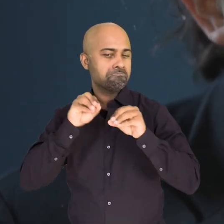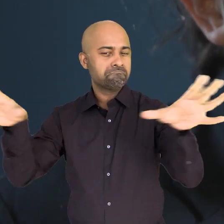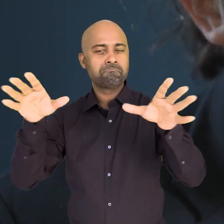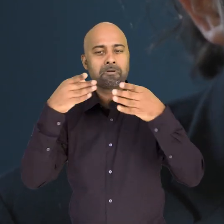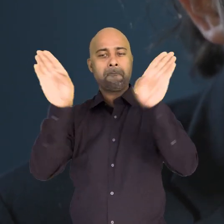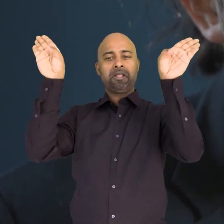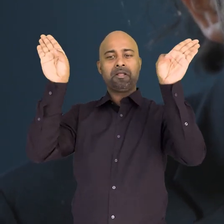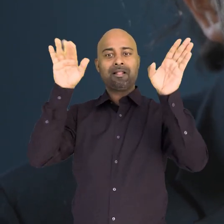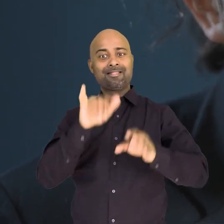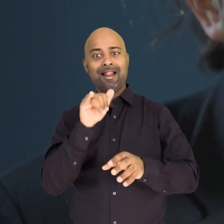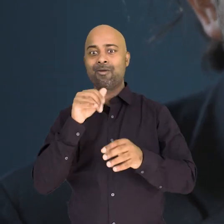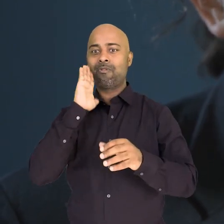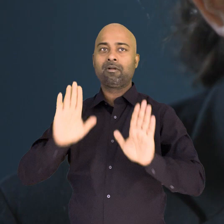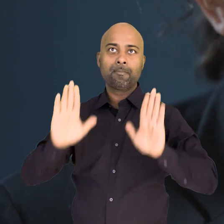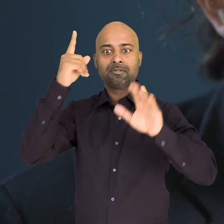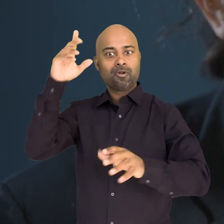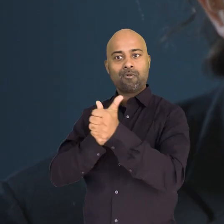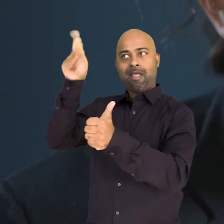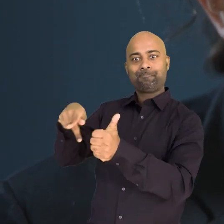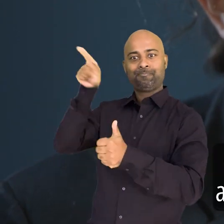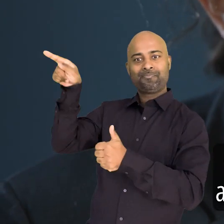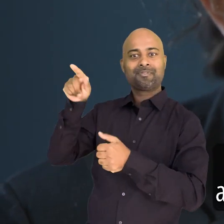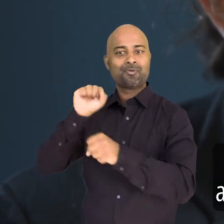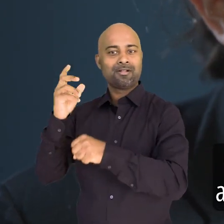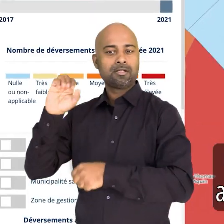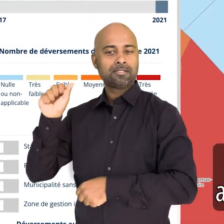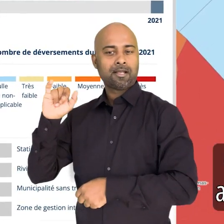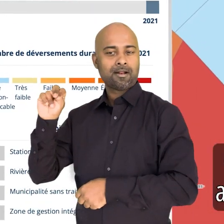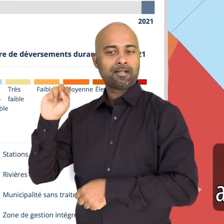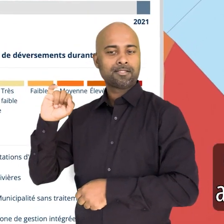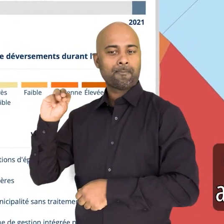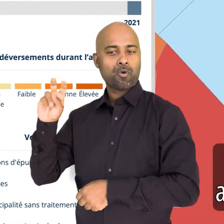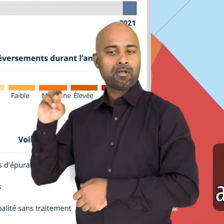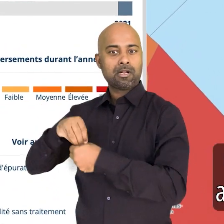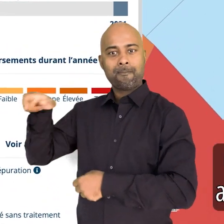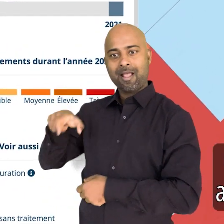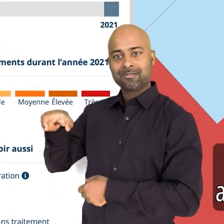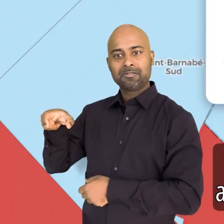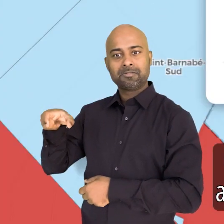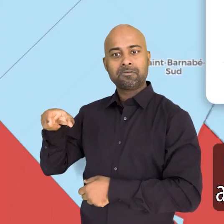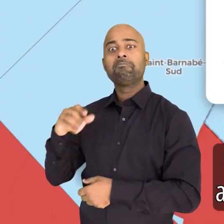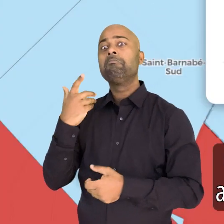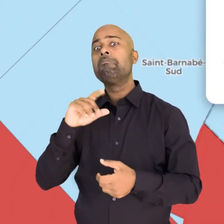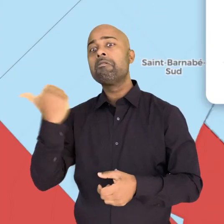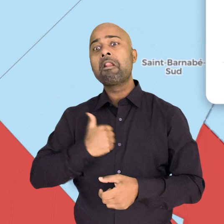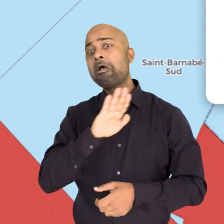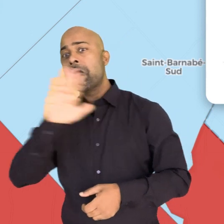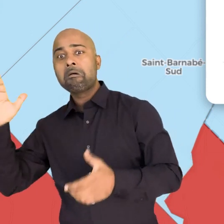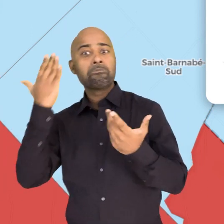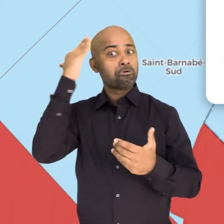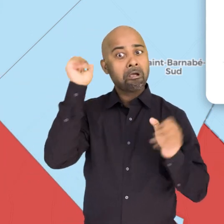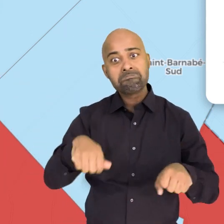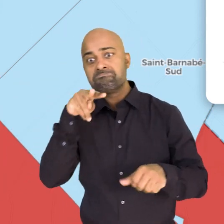public éventuellement, puis ça va être formidable pour faire le suivi des ouvrages d'assainissement au Québec et qui sait peut-être même pour le reste du